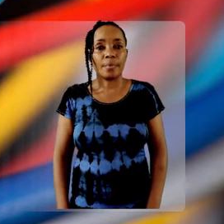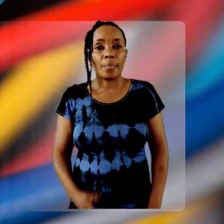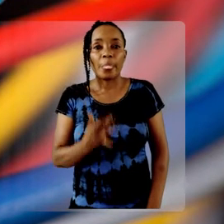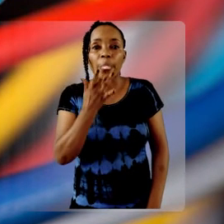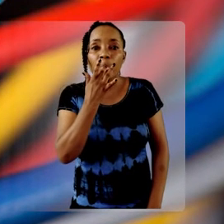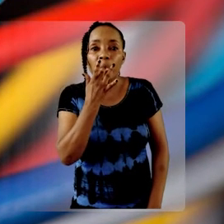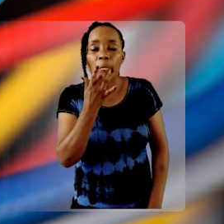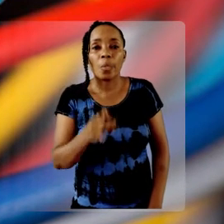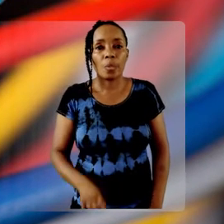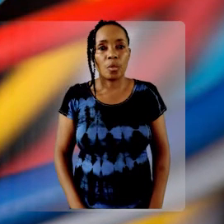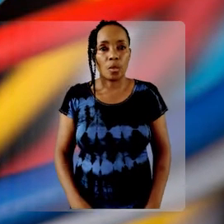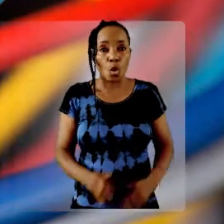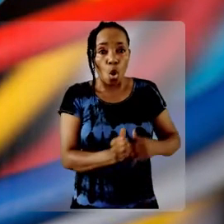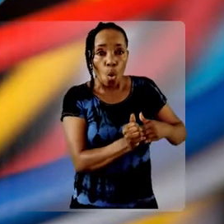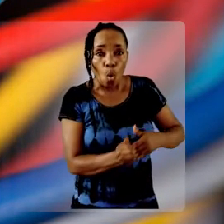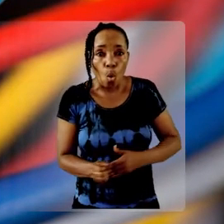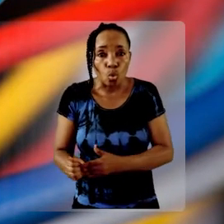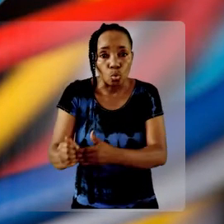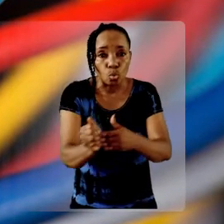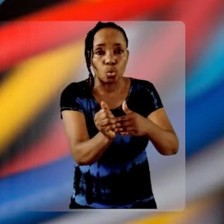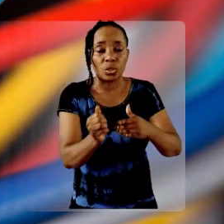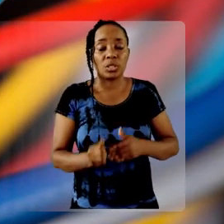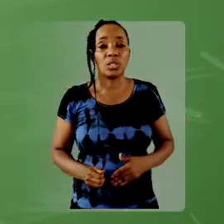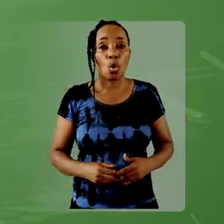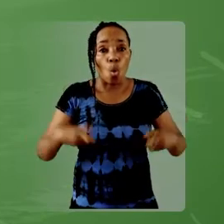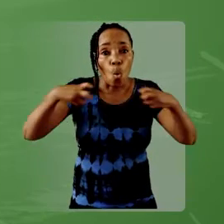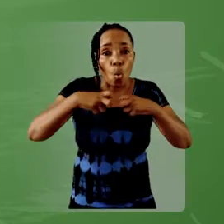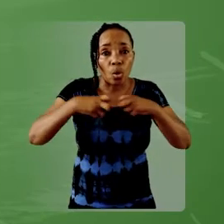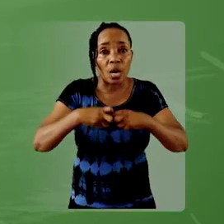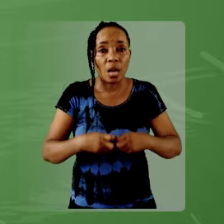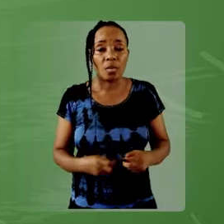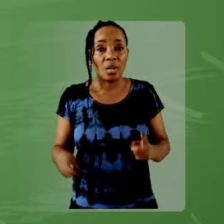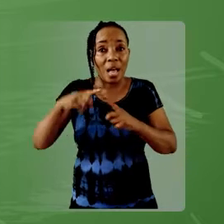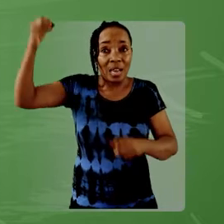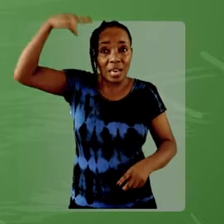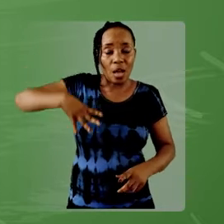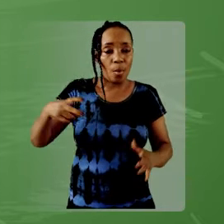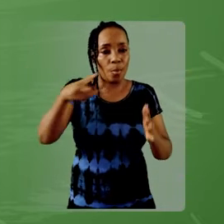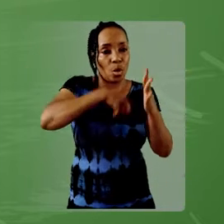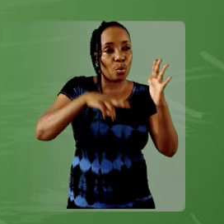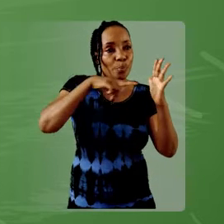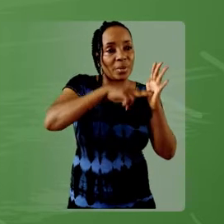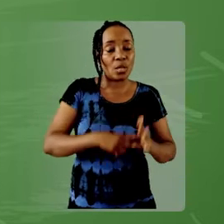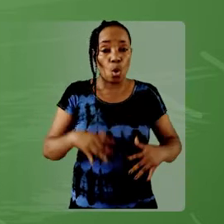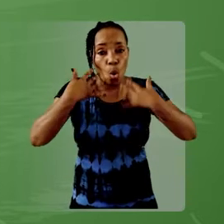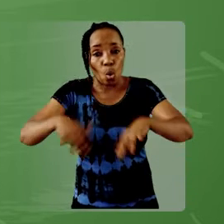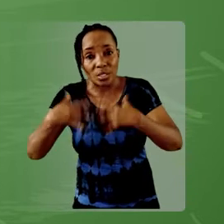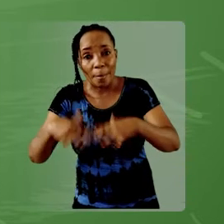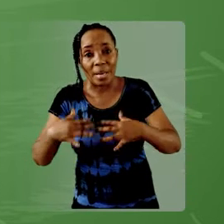électriques conduisent le courant aux lampes, aux prises, aux